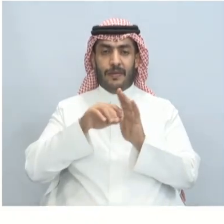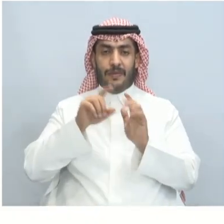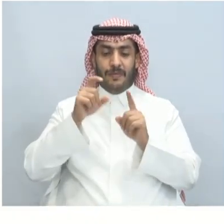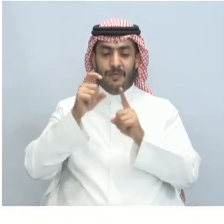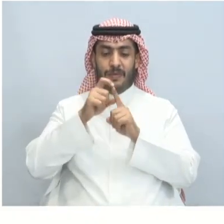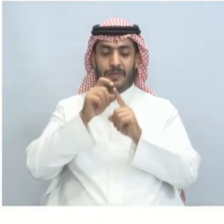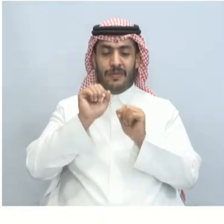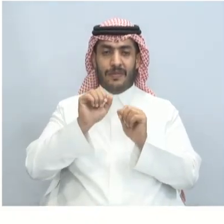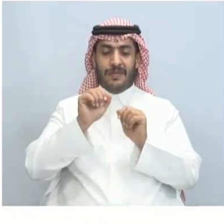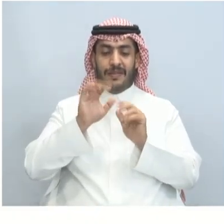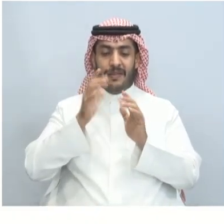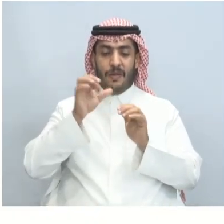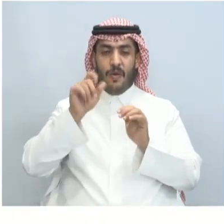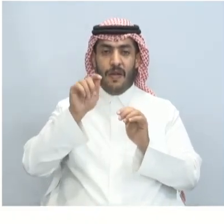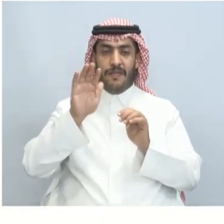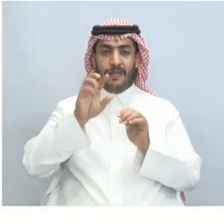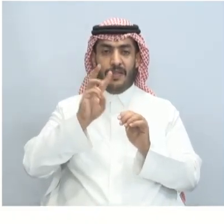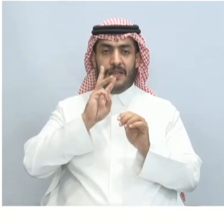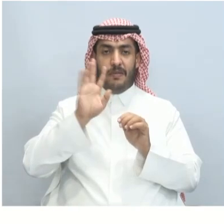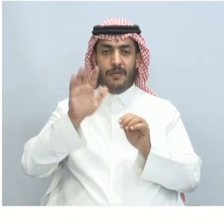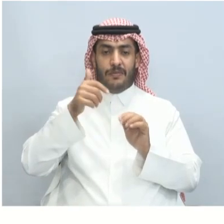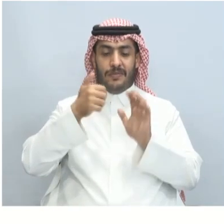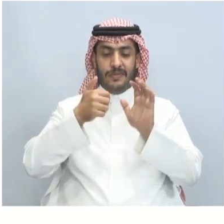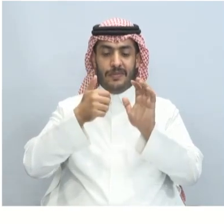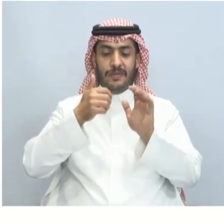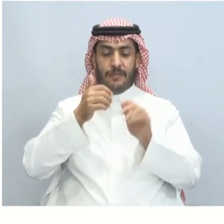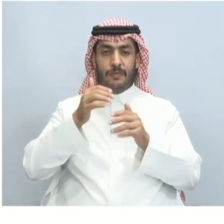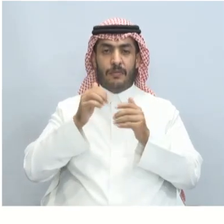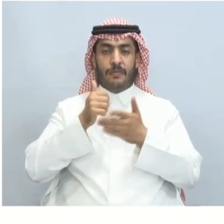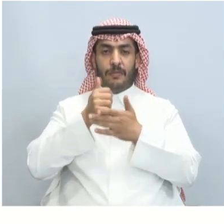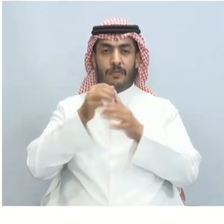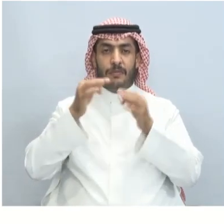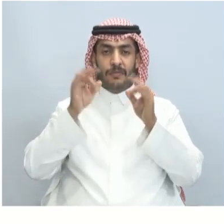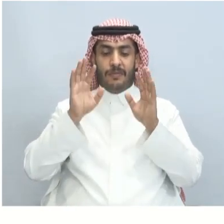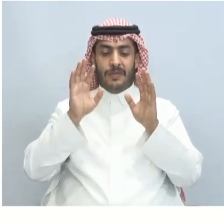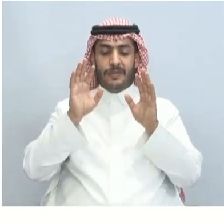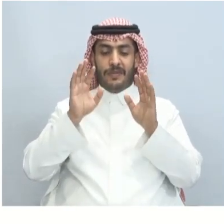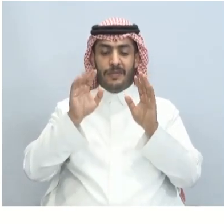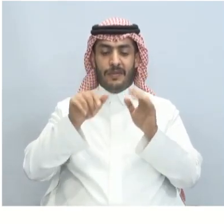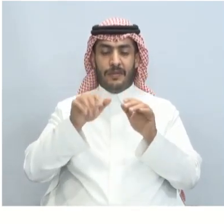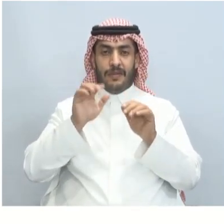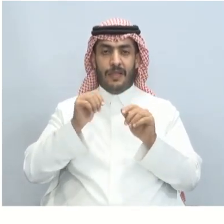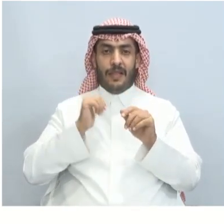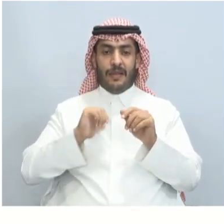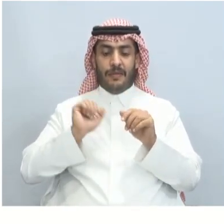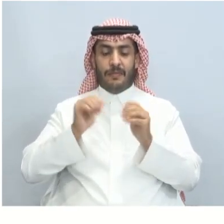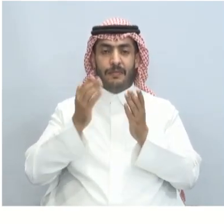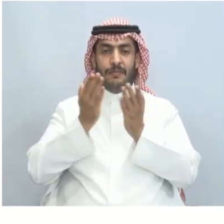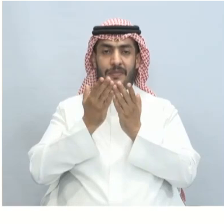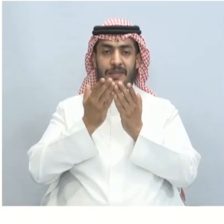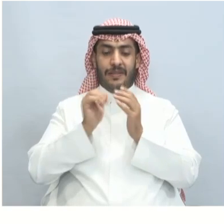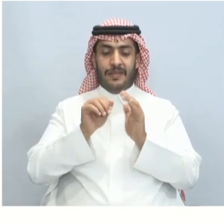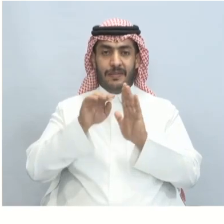الباور بوينت من خلال حزمه اوفيس 365 المقدمه لكم مجانا يا احبتي من خلال